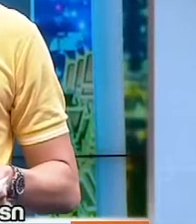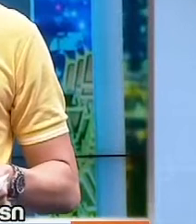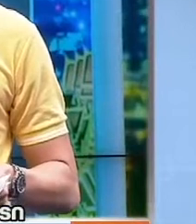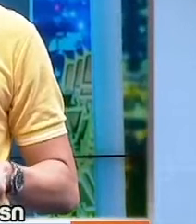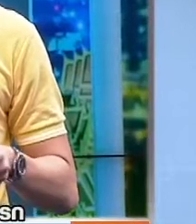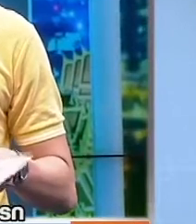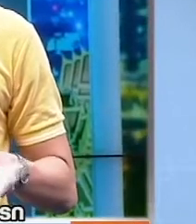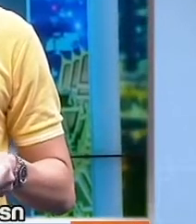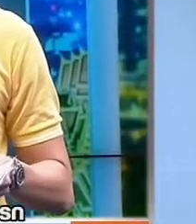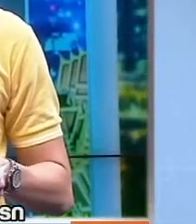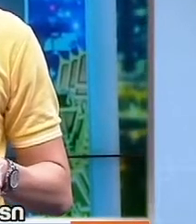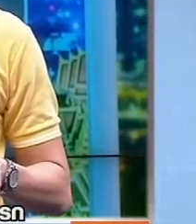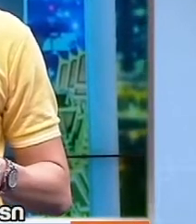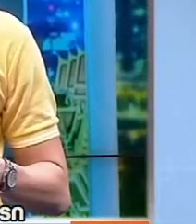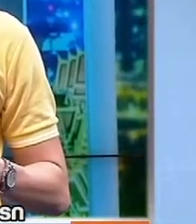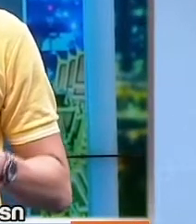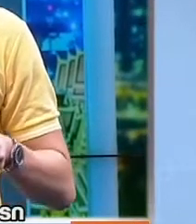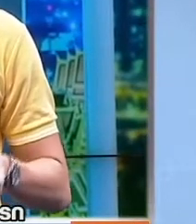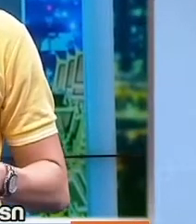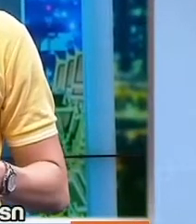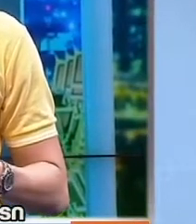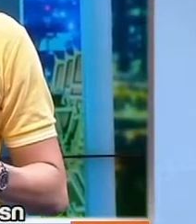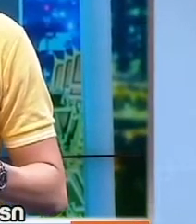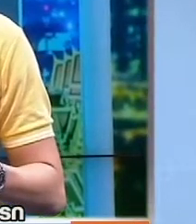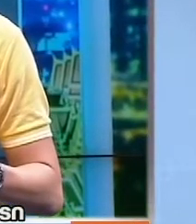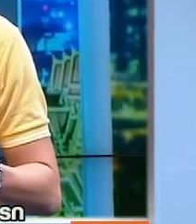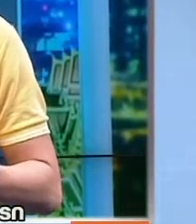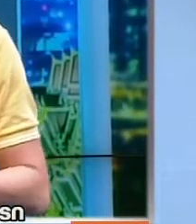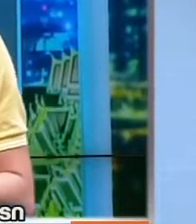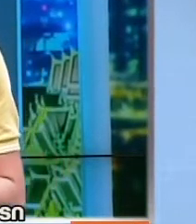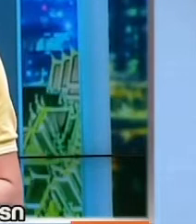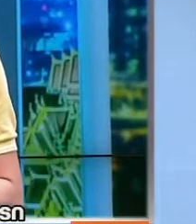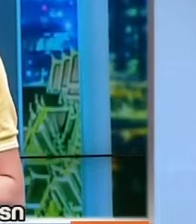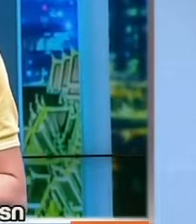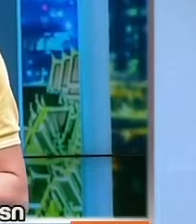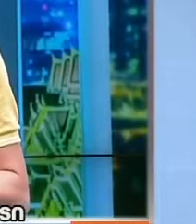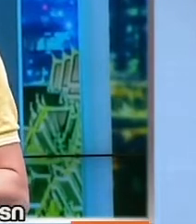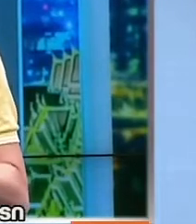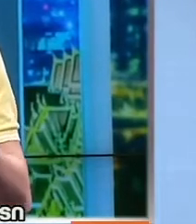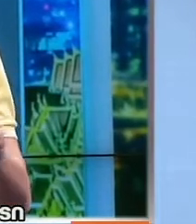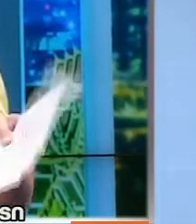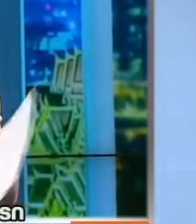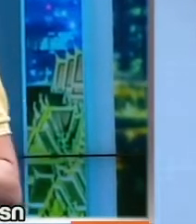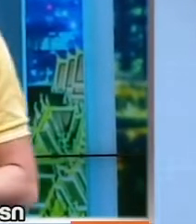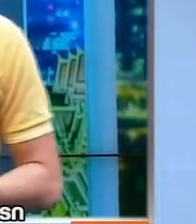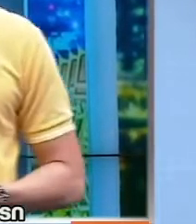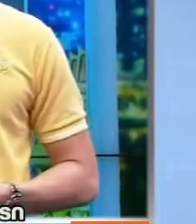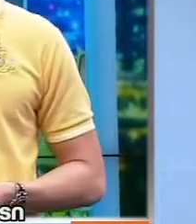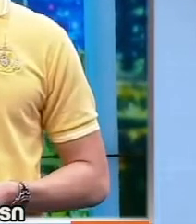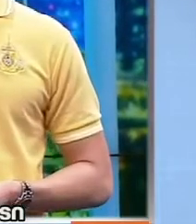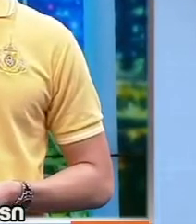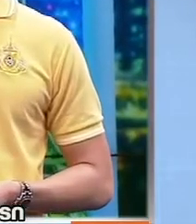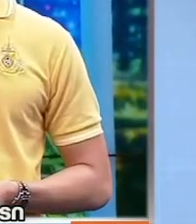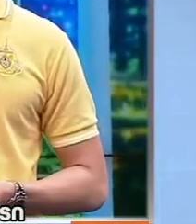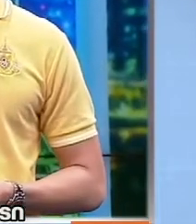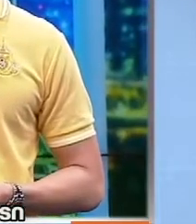ชนเราคาดหวังว่าเราจะได้อะไรจากการอภิปรายหรือการแถลงนโยบายของรัฐบาลต่อรัฐสภารอบนี้ฮะดูแล้วเนี่ย ถ้าเอาความค